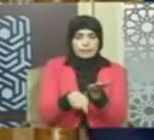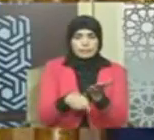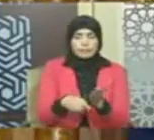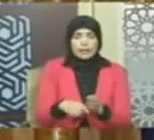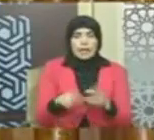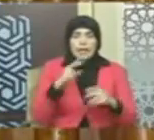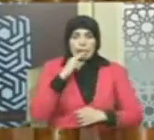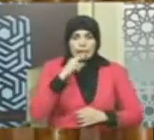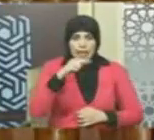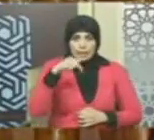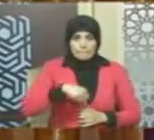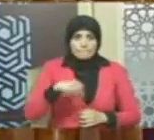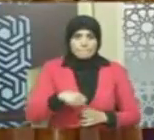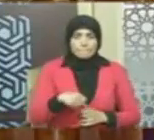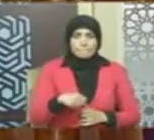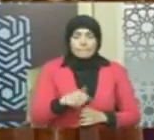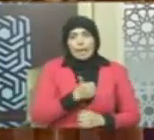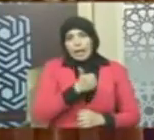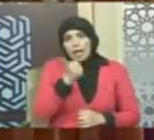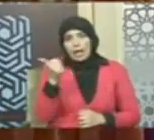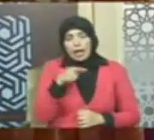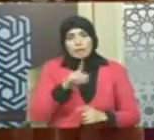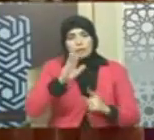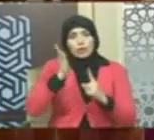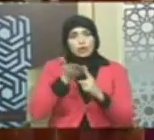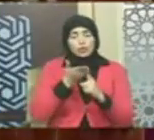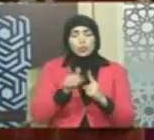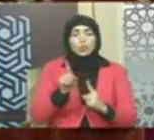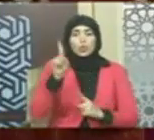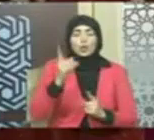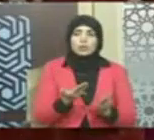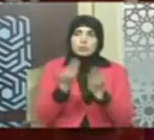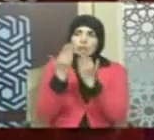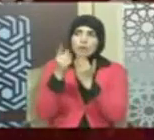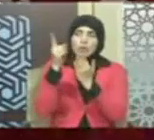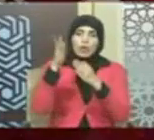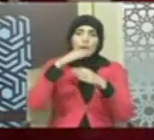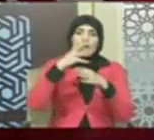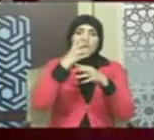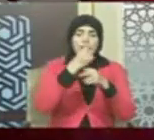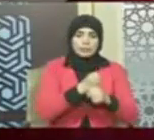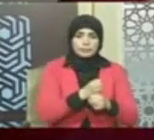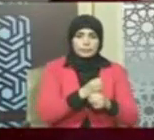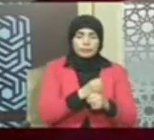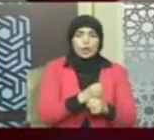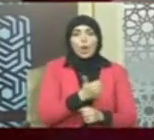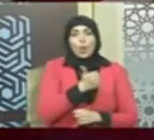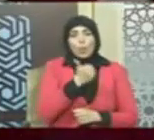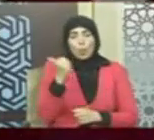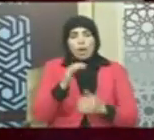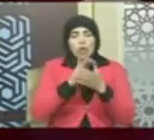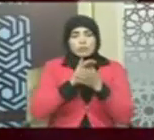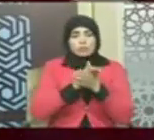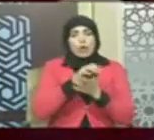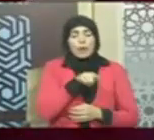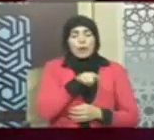الحديث عن سيدنا رسول الله صلى الله عليه وسلم وعن أصحاب